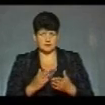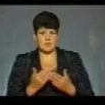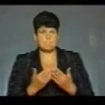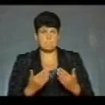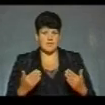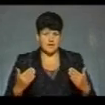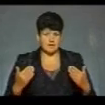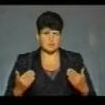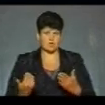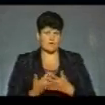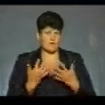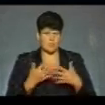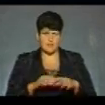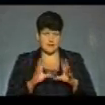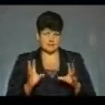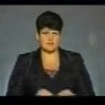і нове обладнання.